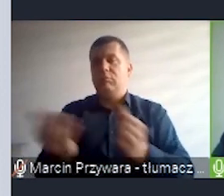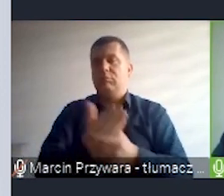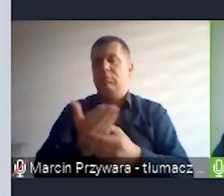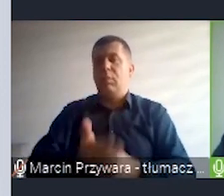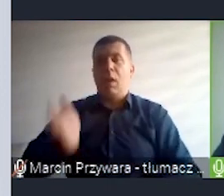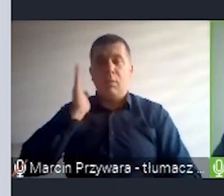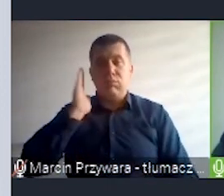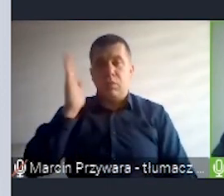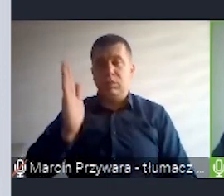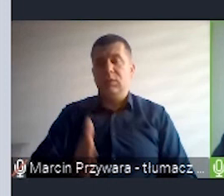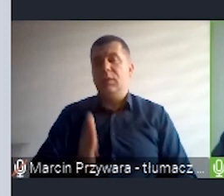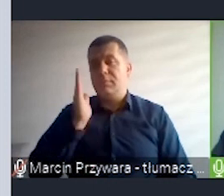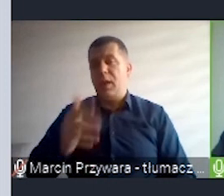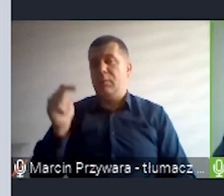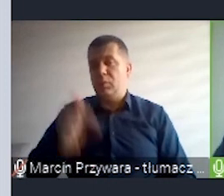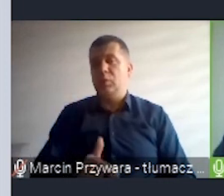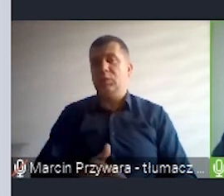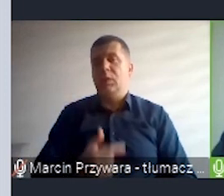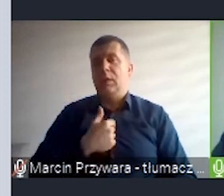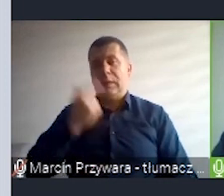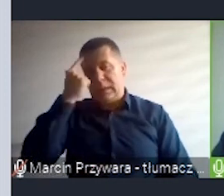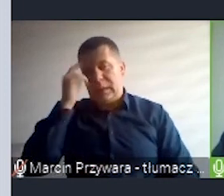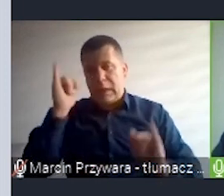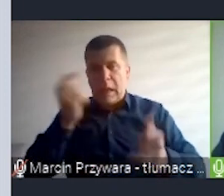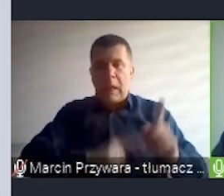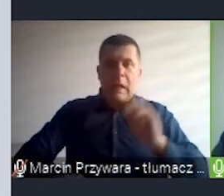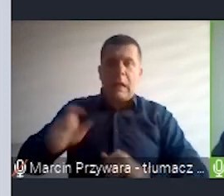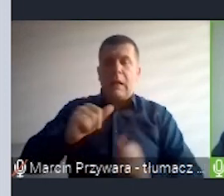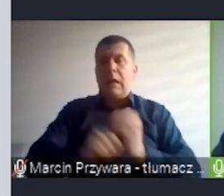bo później będziemy musieli uciekać się do rozwiązań, które w